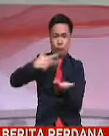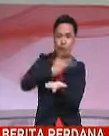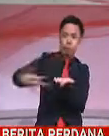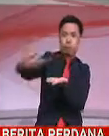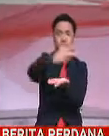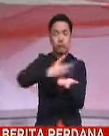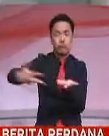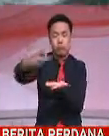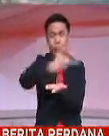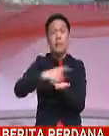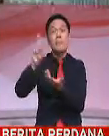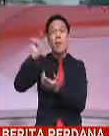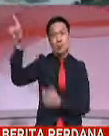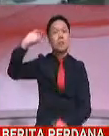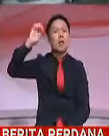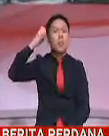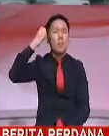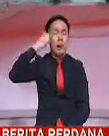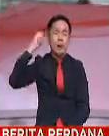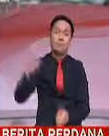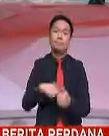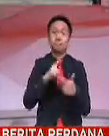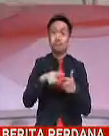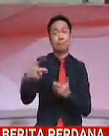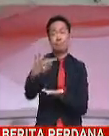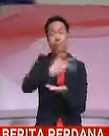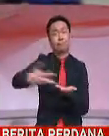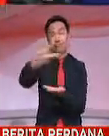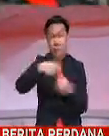litar yang terletak di benua Eropah. Pusingan selepas ini dijadual